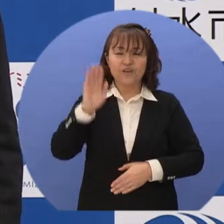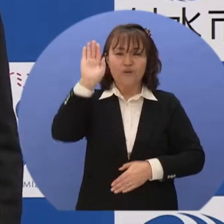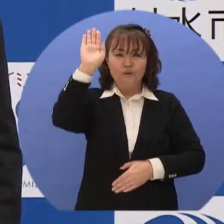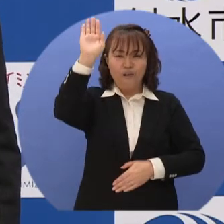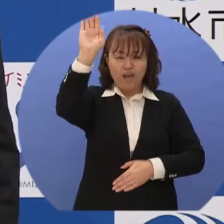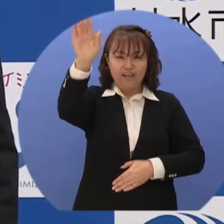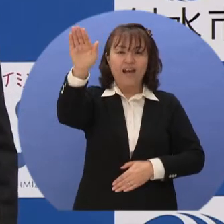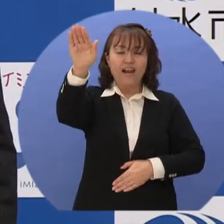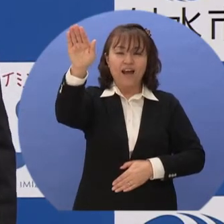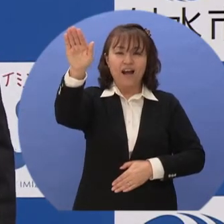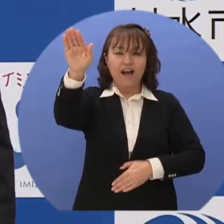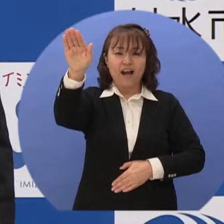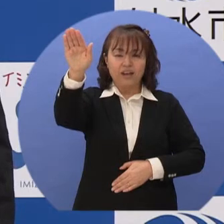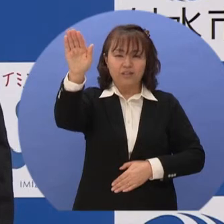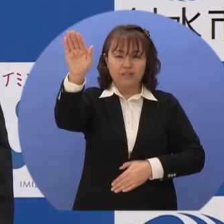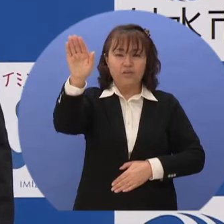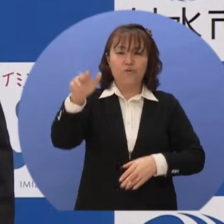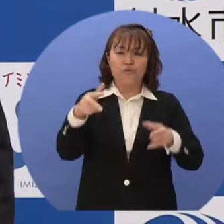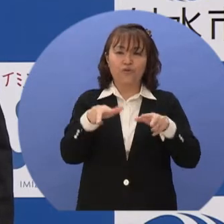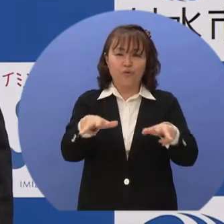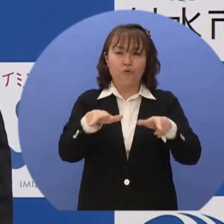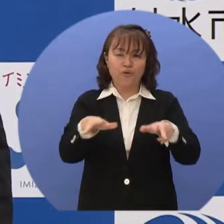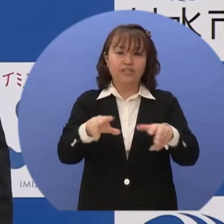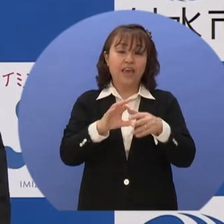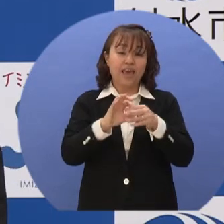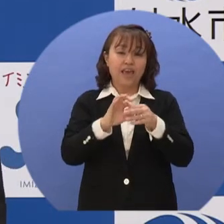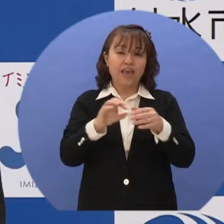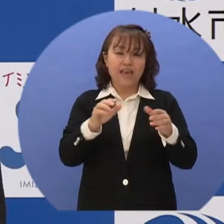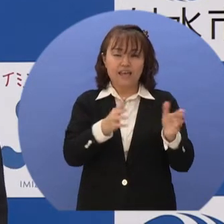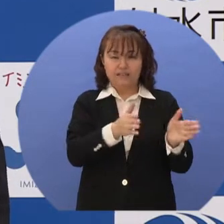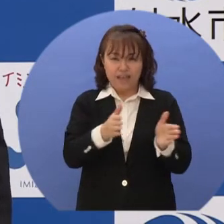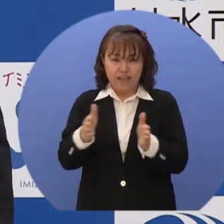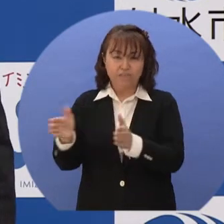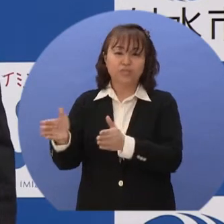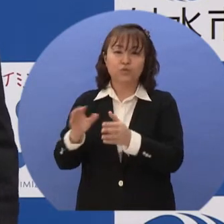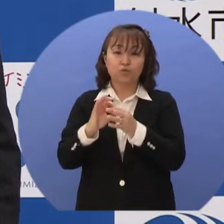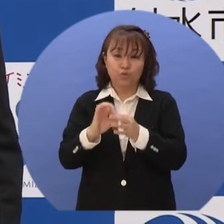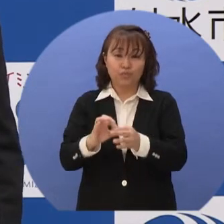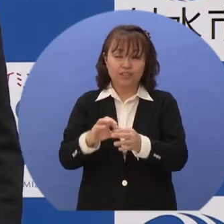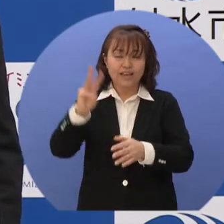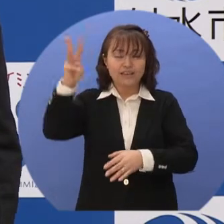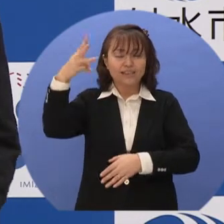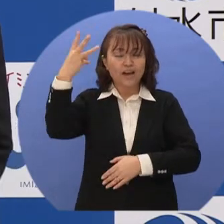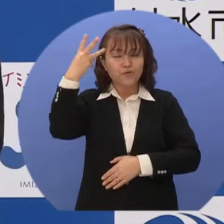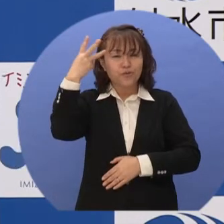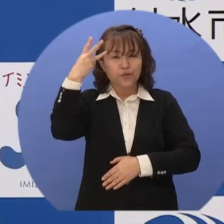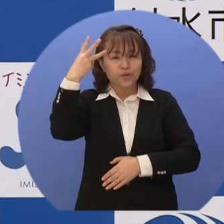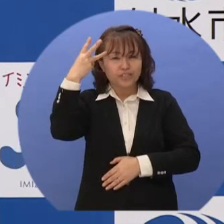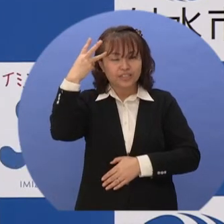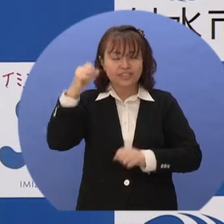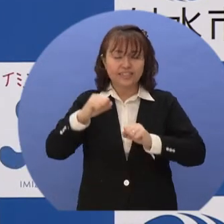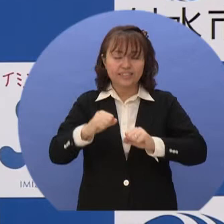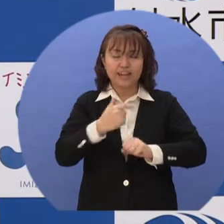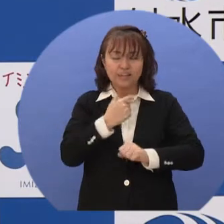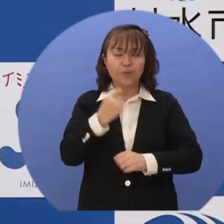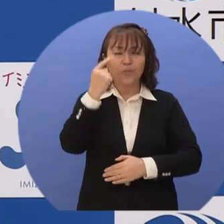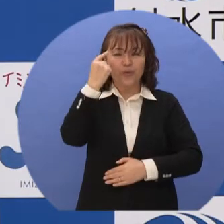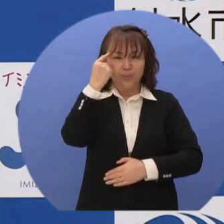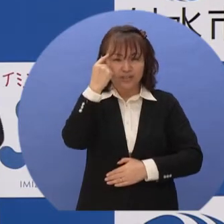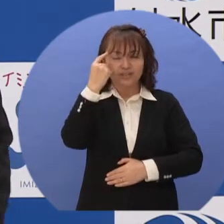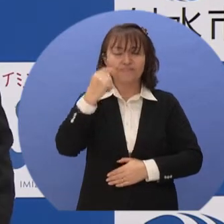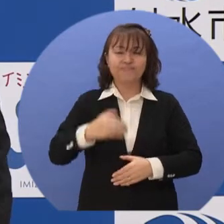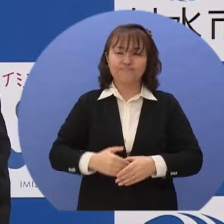の展開また計画の策定えこういうものにしっかりと反映させていきたいという風に考えておる次第で